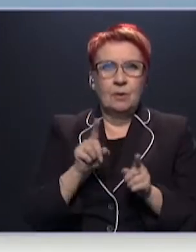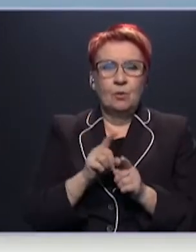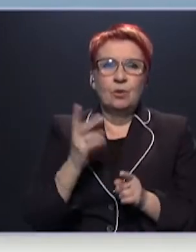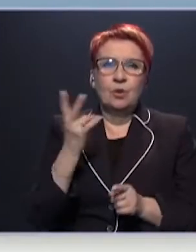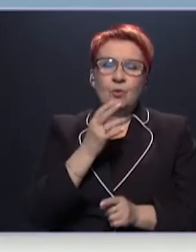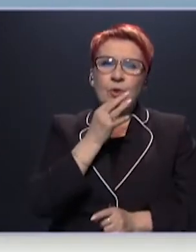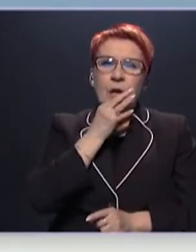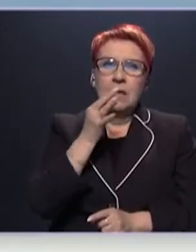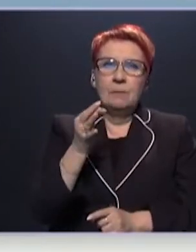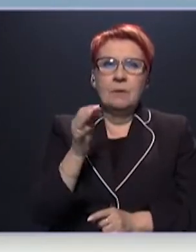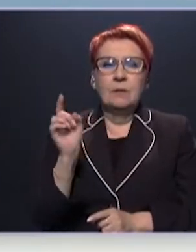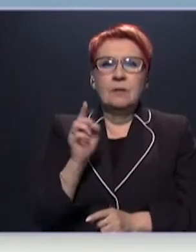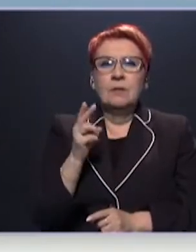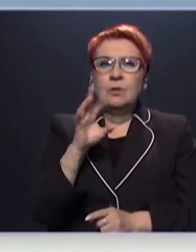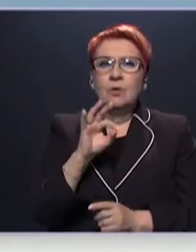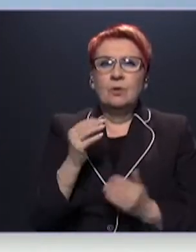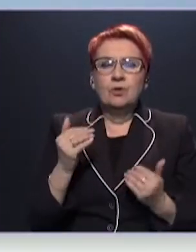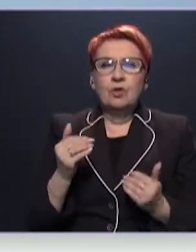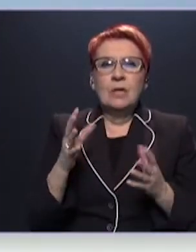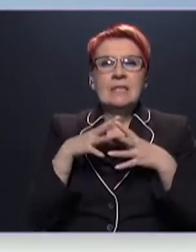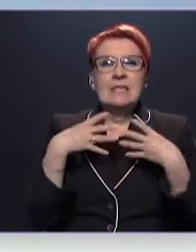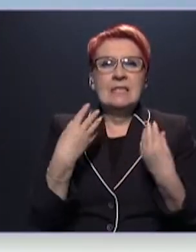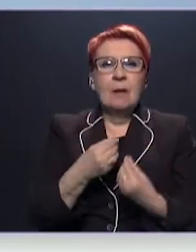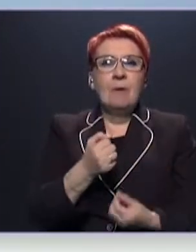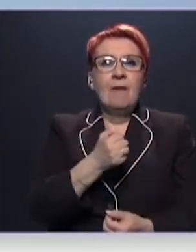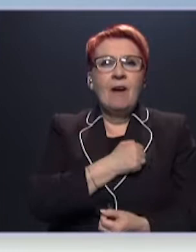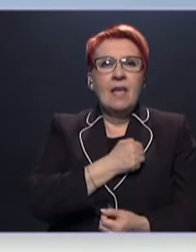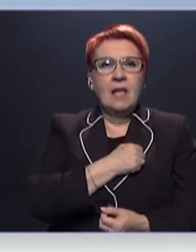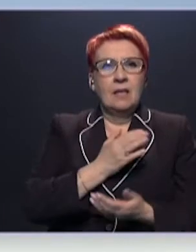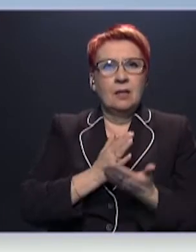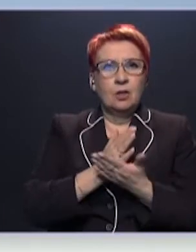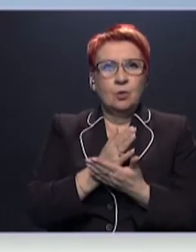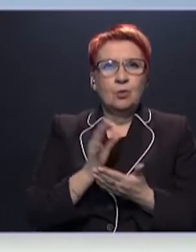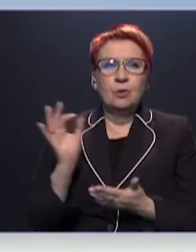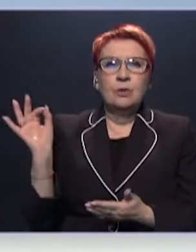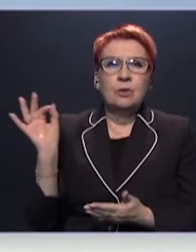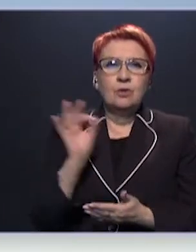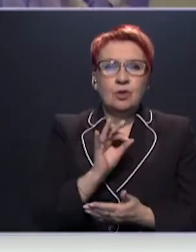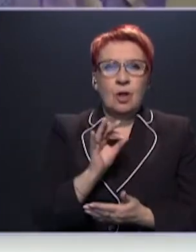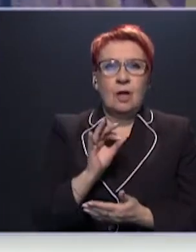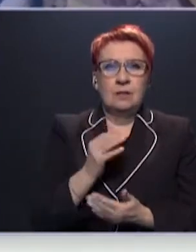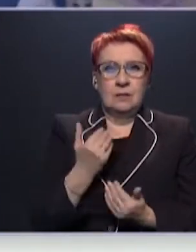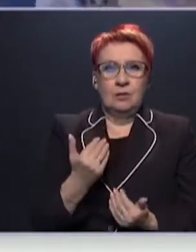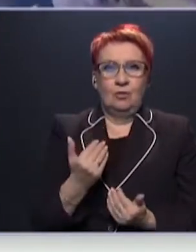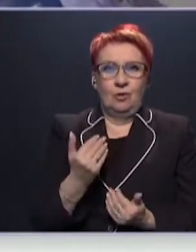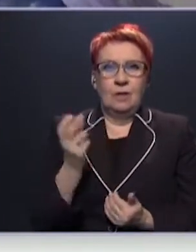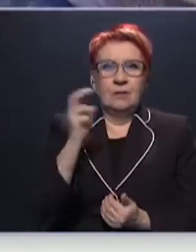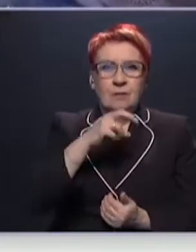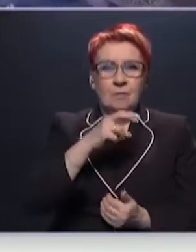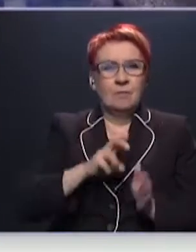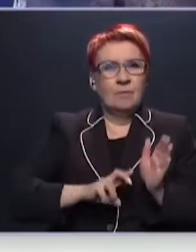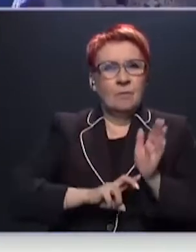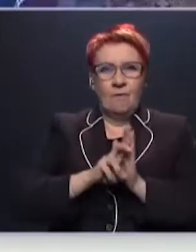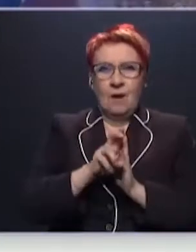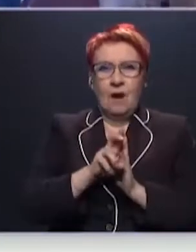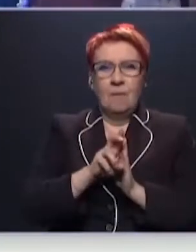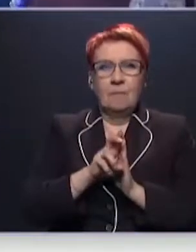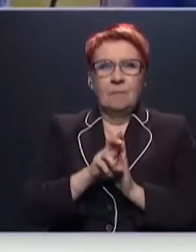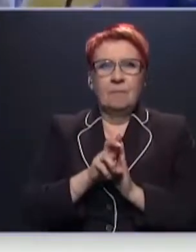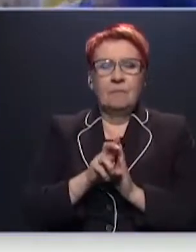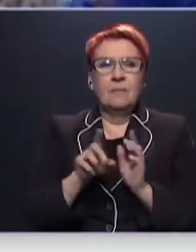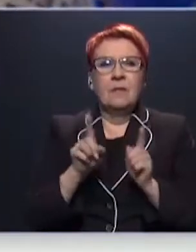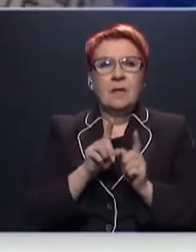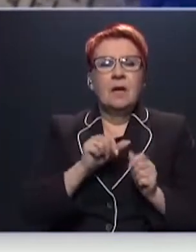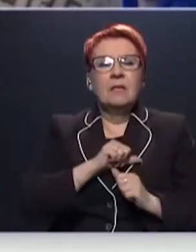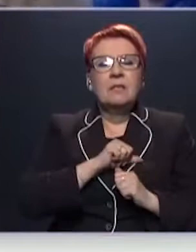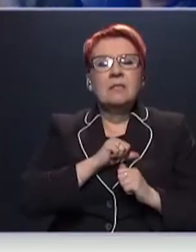что сейчас вот семьи военнослужащих очень часто стали приходить в храм и так